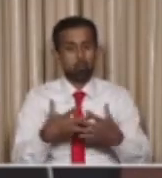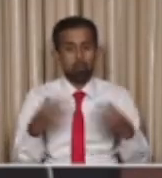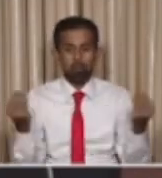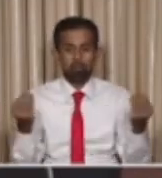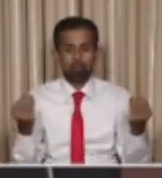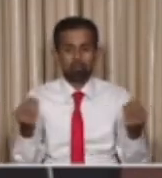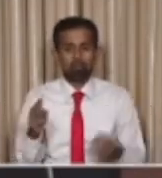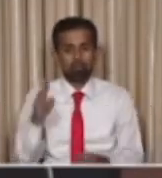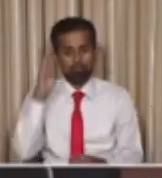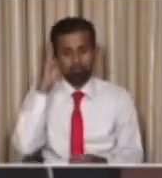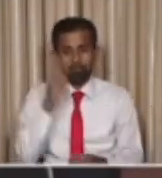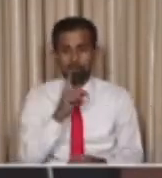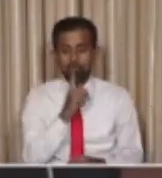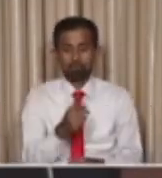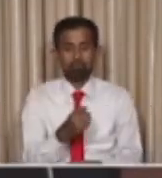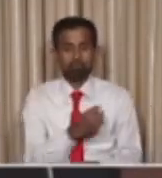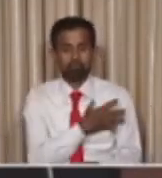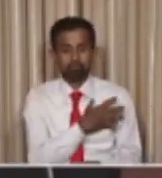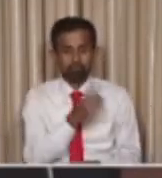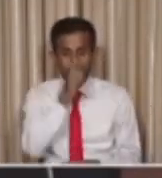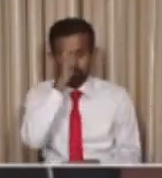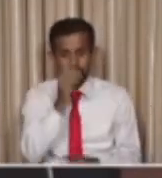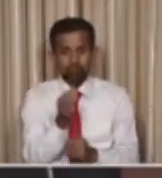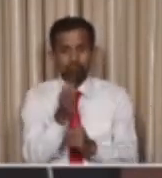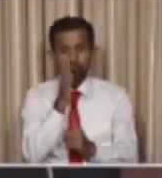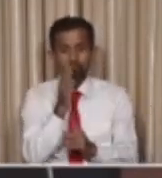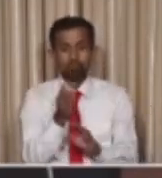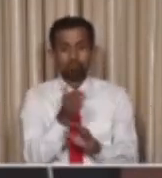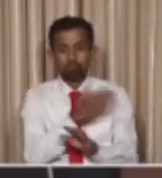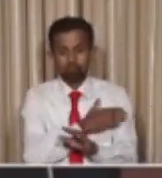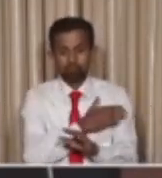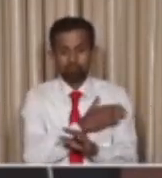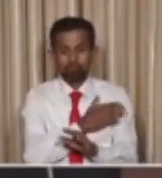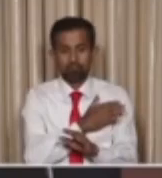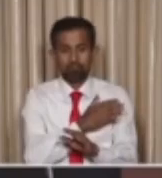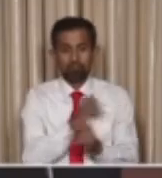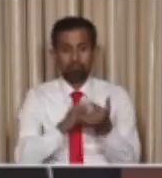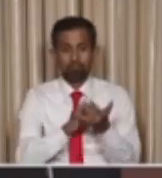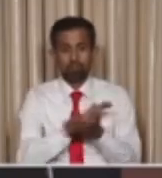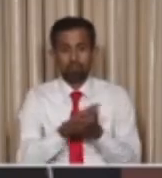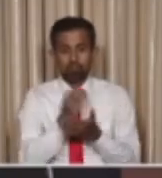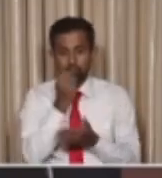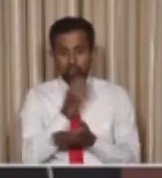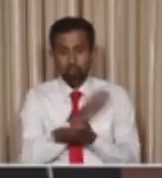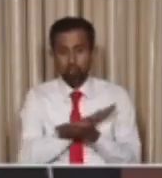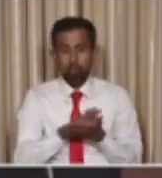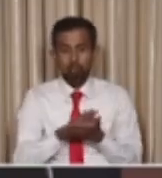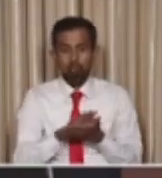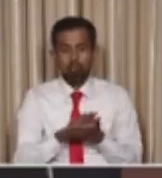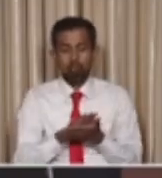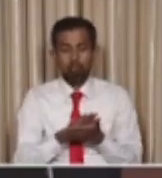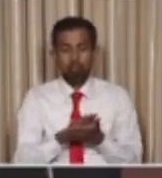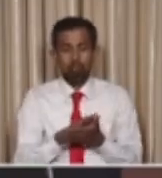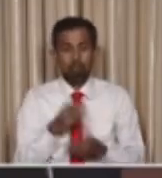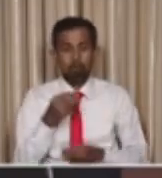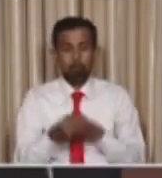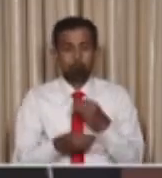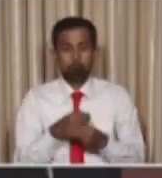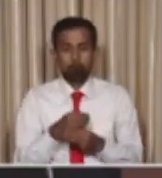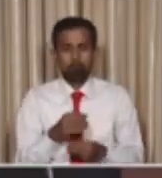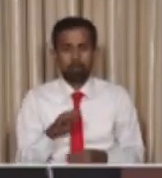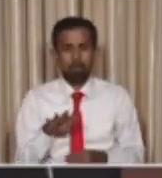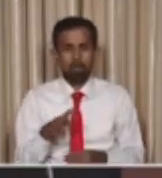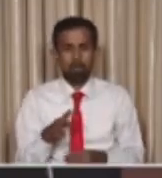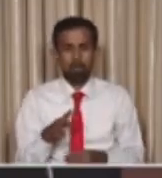ඒගොල්ලෝ පොරොන්දුවක් දුන්නා. ගෝඨාභය රාජපක්ෂ මැතිතුමා ජනාධිපති වෙන්න කලින් ශංගරිලා හෝටලේට ලොකු ව්‍යාපාරිකව